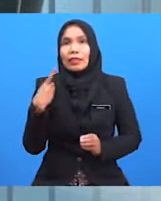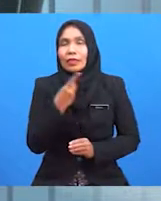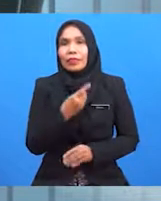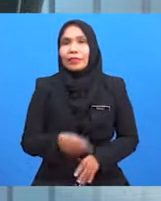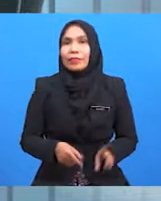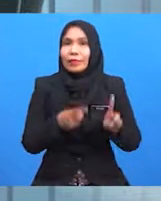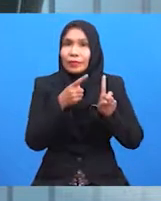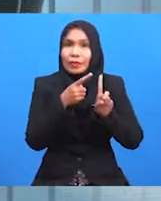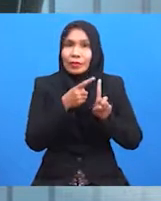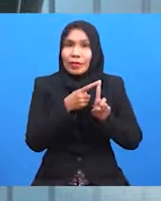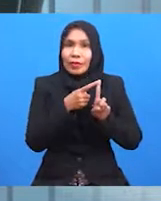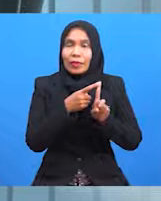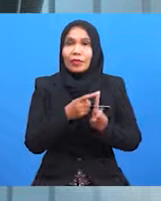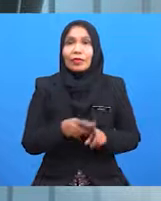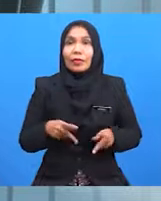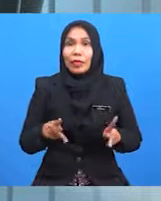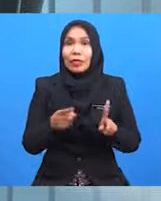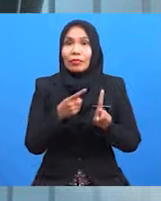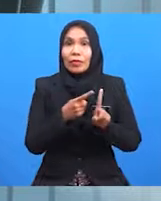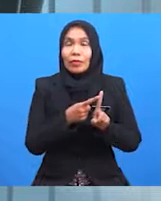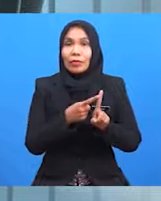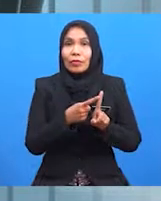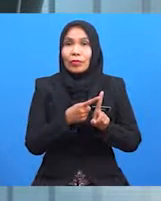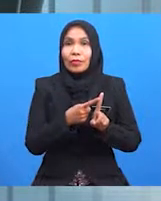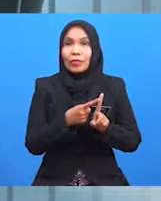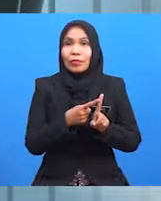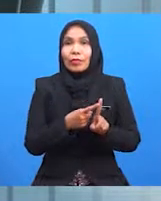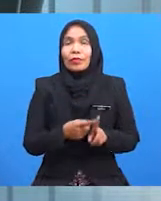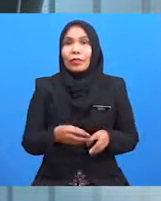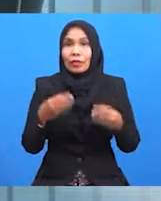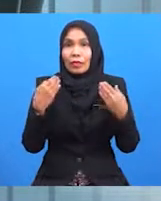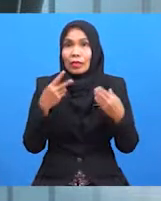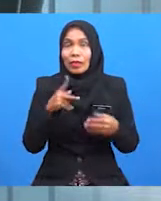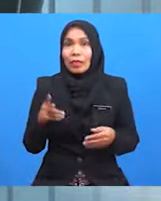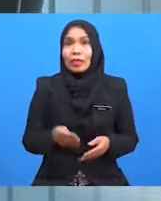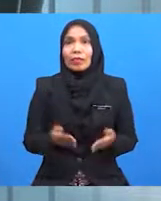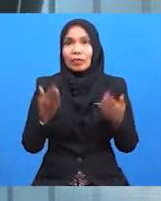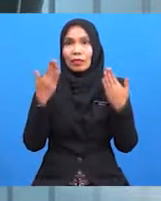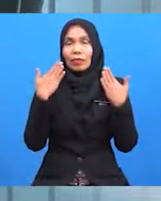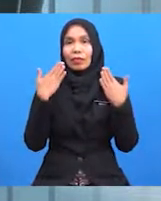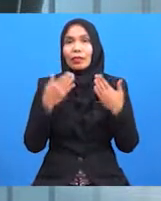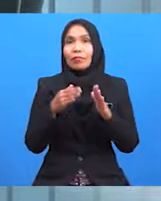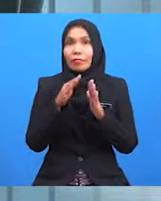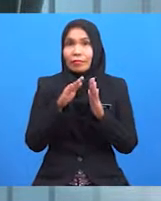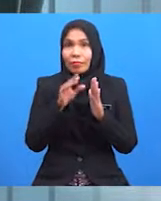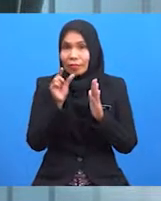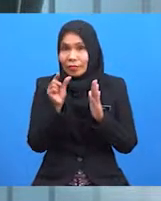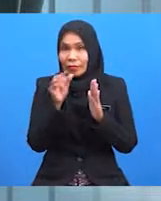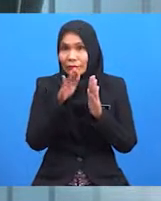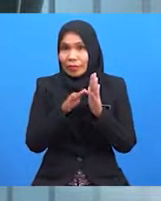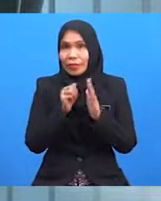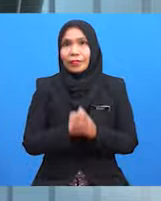Kaedah pertama adalah dengan mewujudkan sandaran minimum. Kaedah kedua